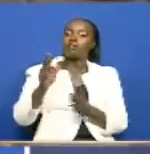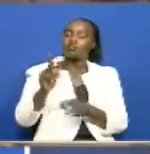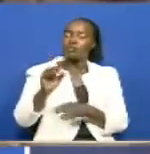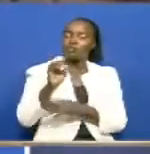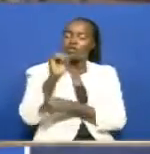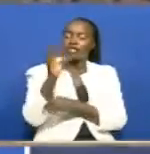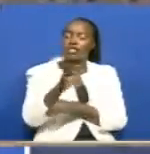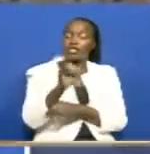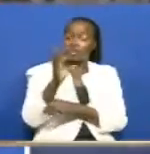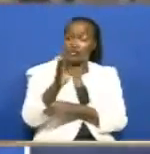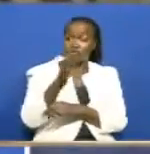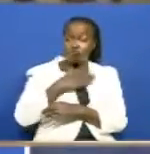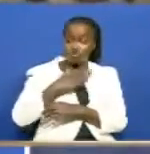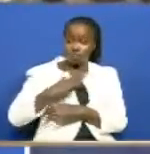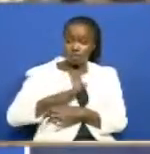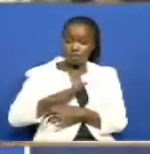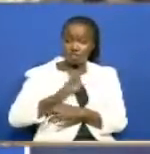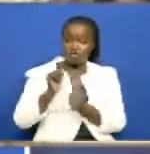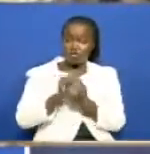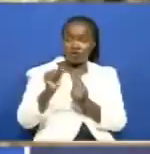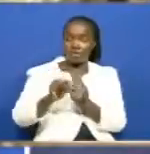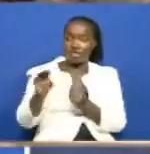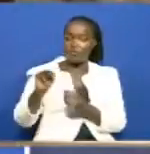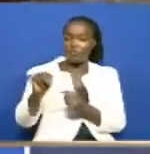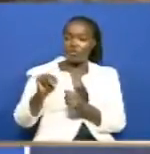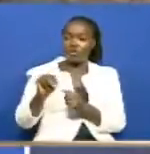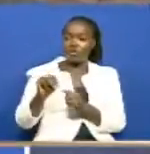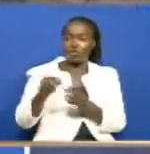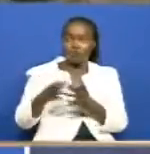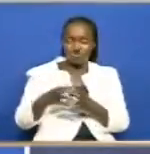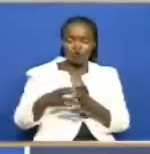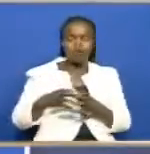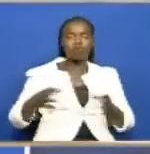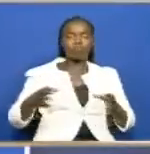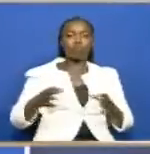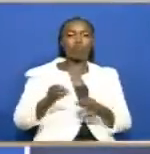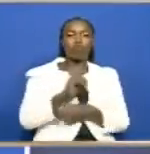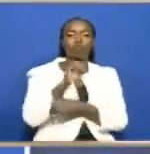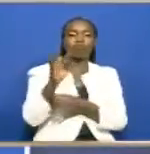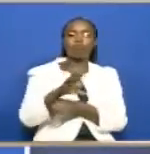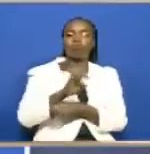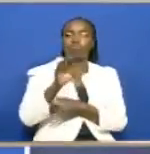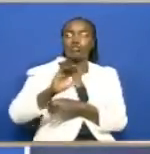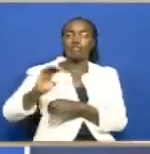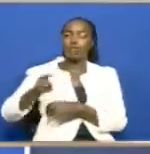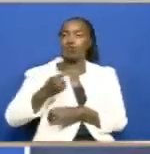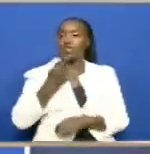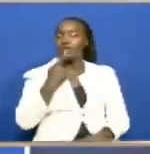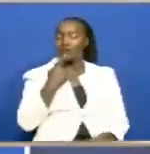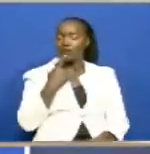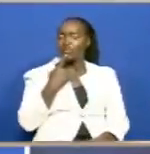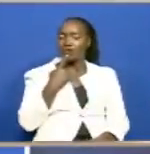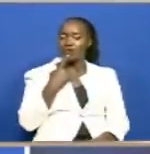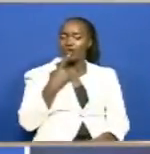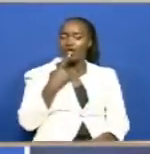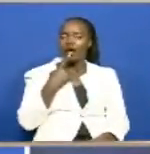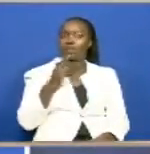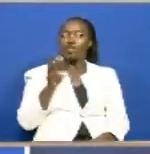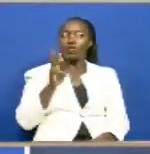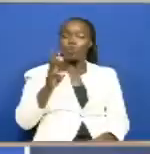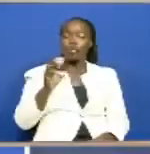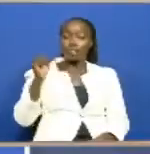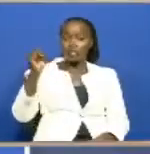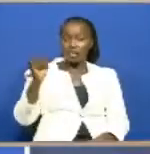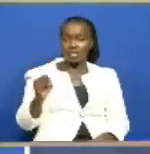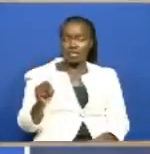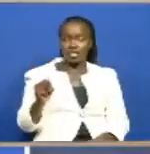shilingi milioni 500 kupanua shughuli za unyunyizaji mashamba maji katika kaunti ya Turkana. Waziri wa maji Cecily Kariuki amesema